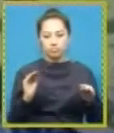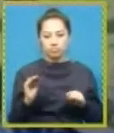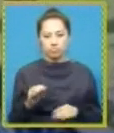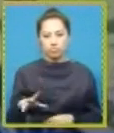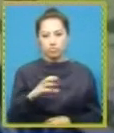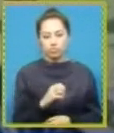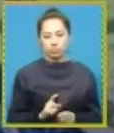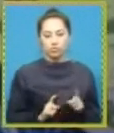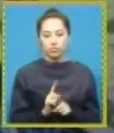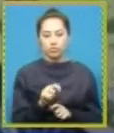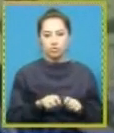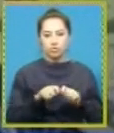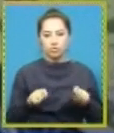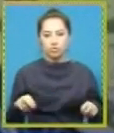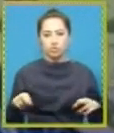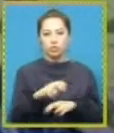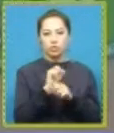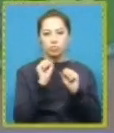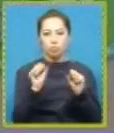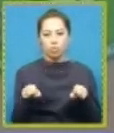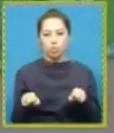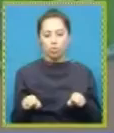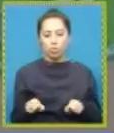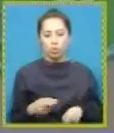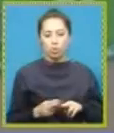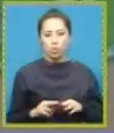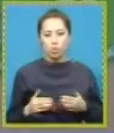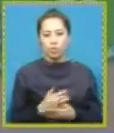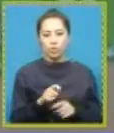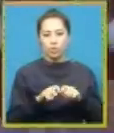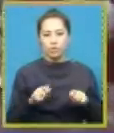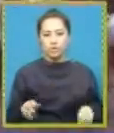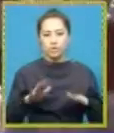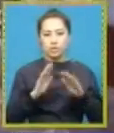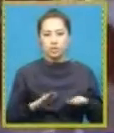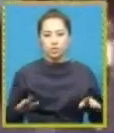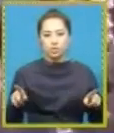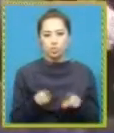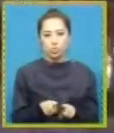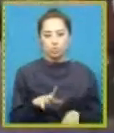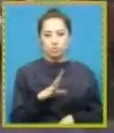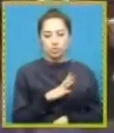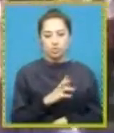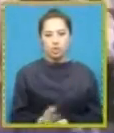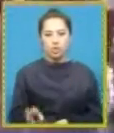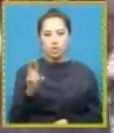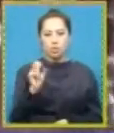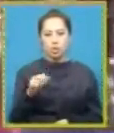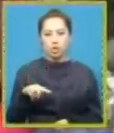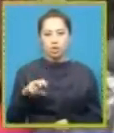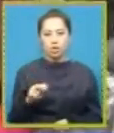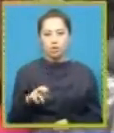іске қостық. Бұл да өте бізді қуантады. Жаңадан ашылған нысандардың ішінде бөбек жайда бар.